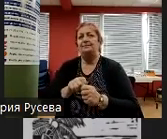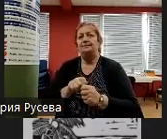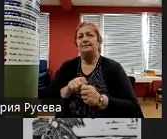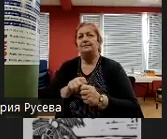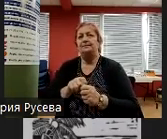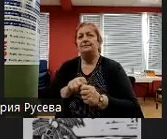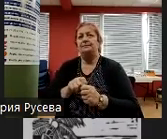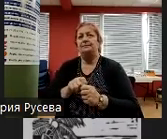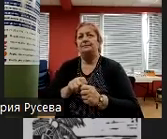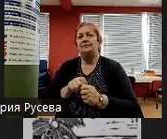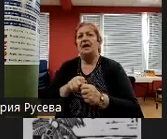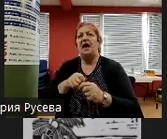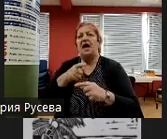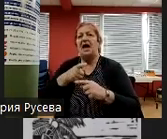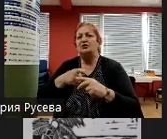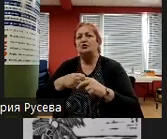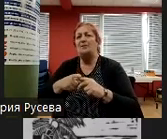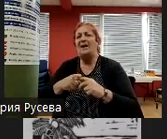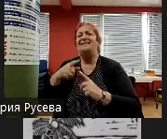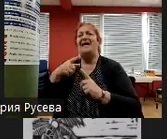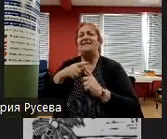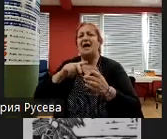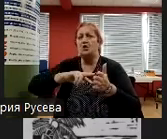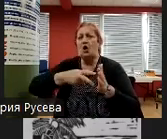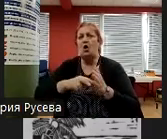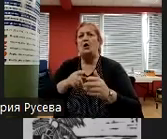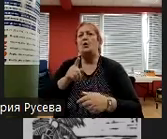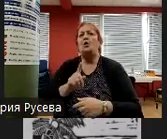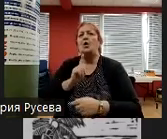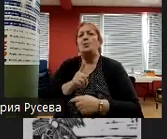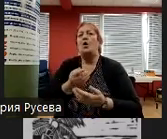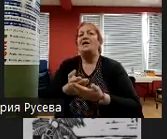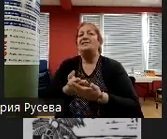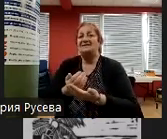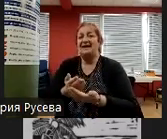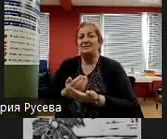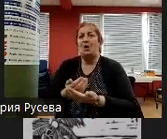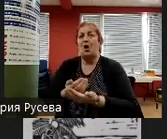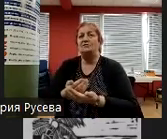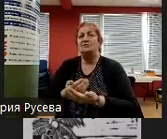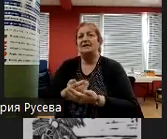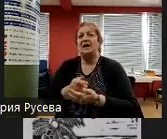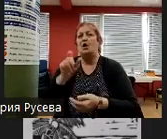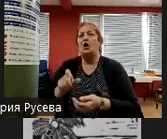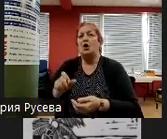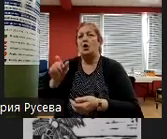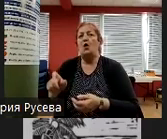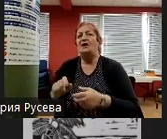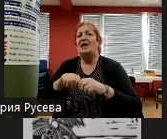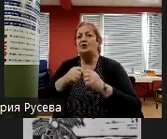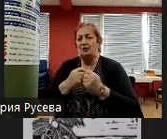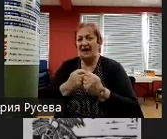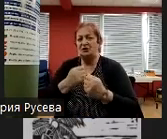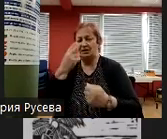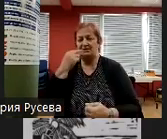уебсайтовете, инструменти, технологии, които могат да се използват от хората с